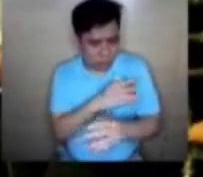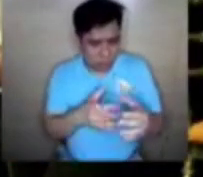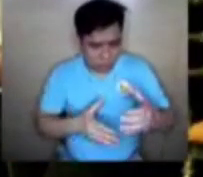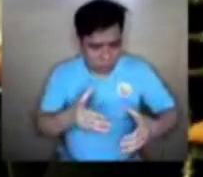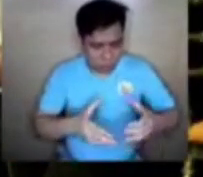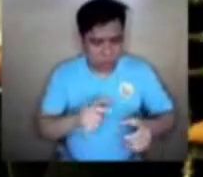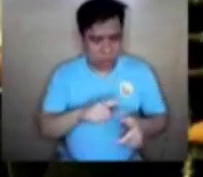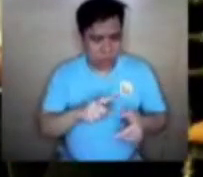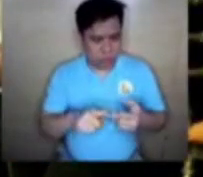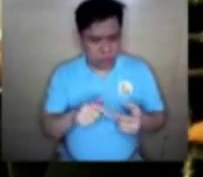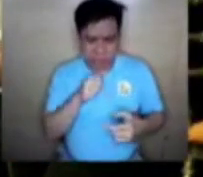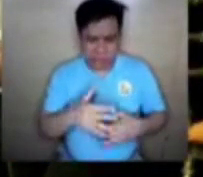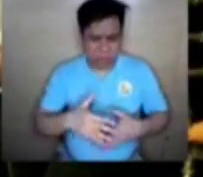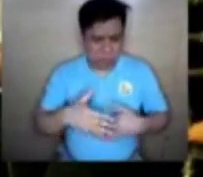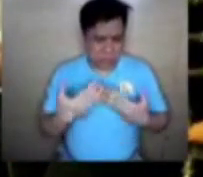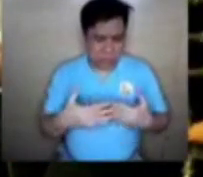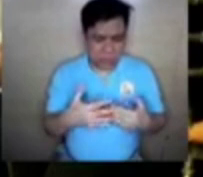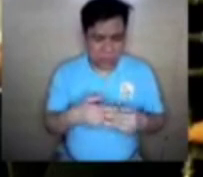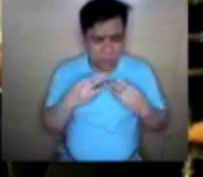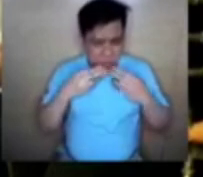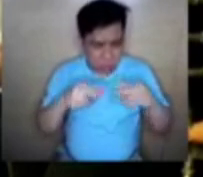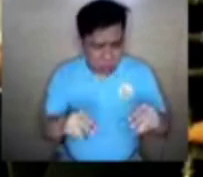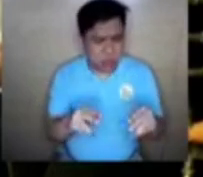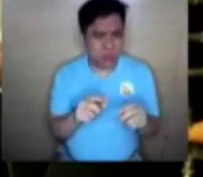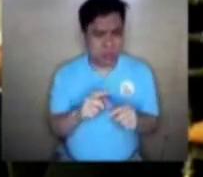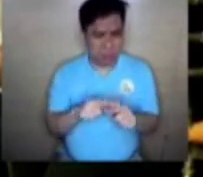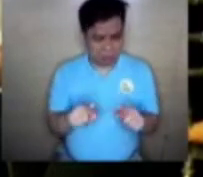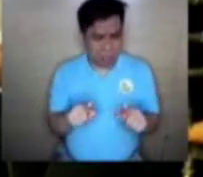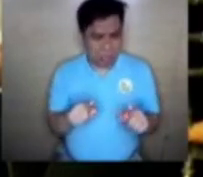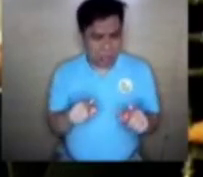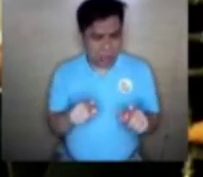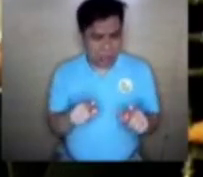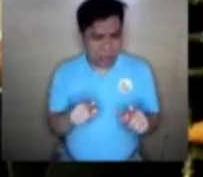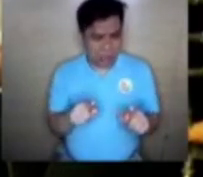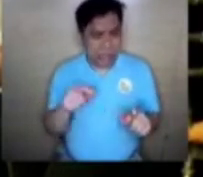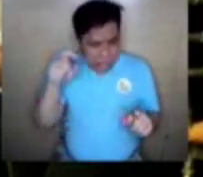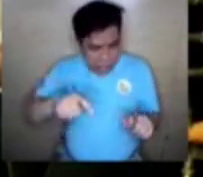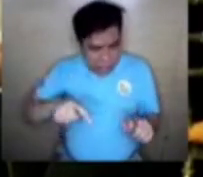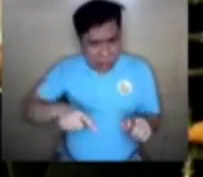masyadong masaya na balita, pero kinailangan natin